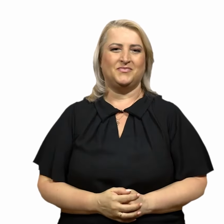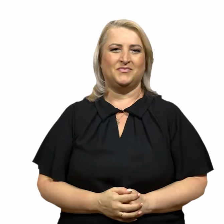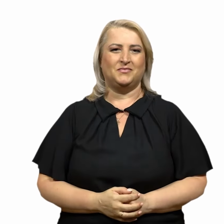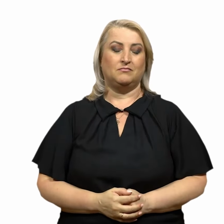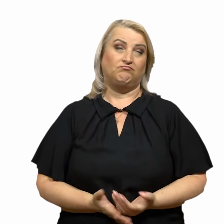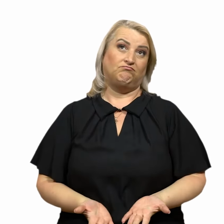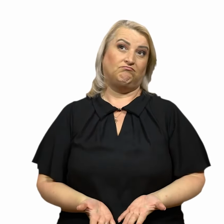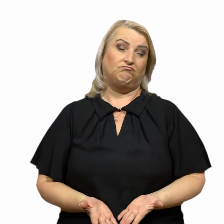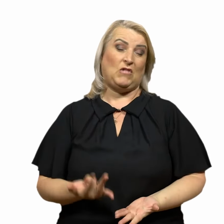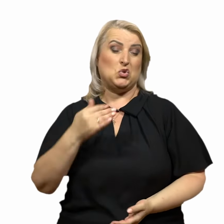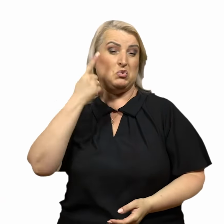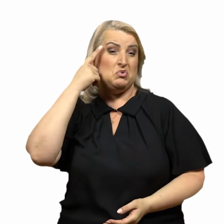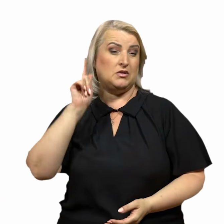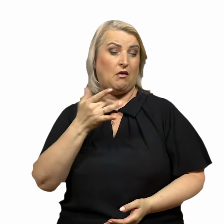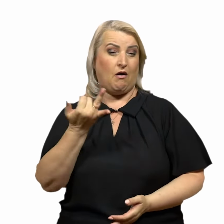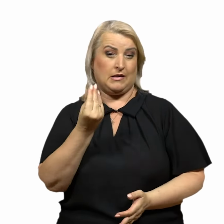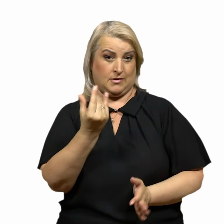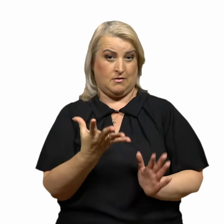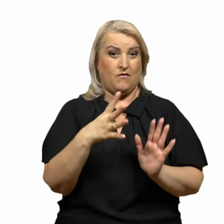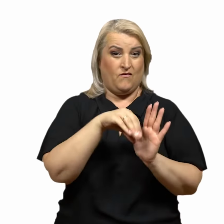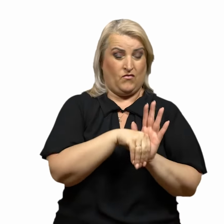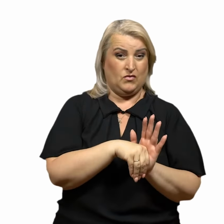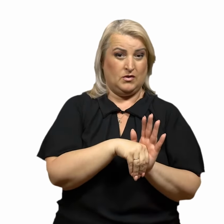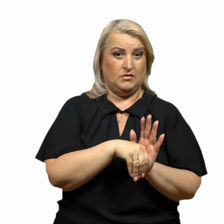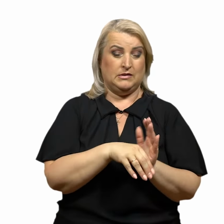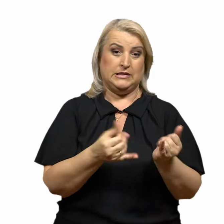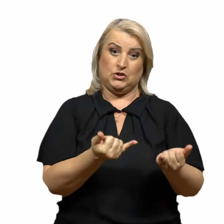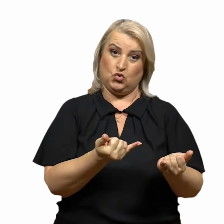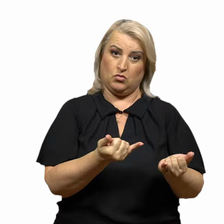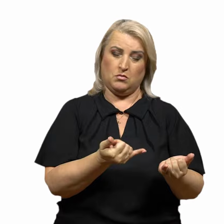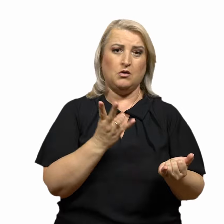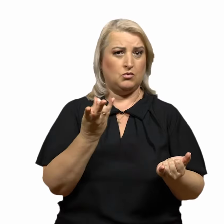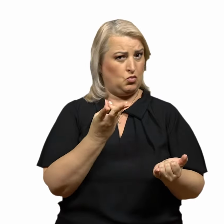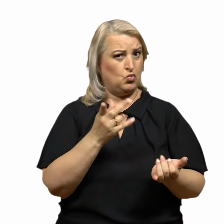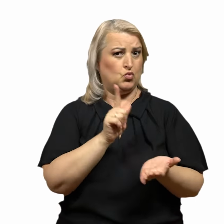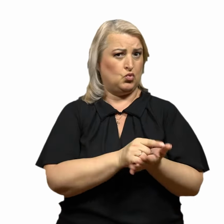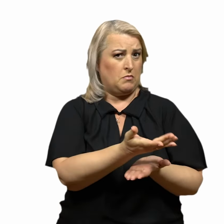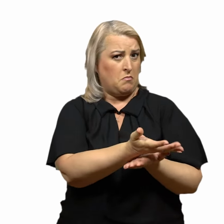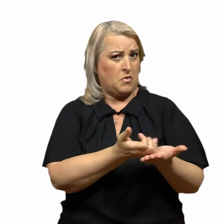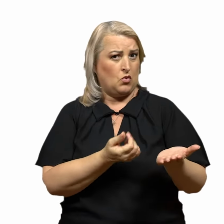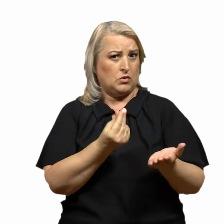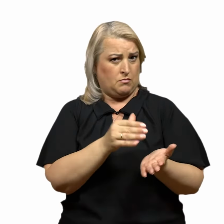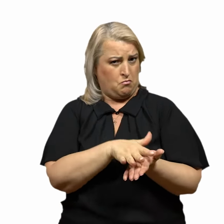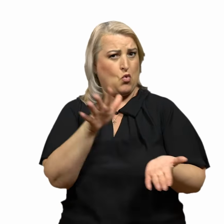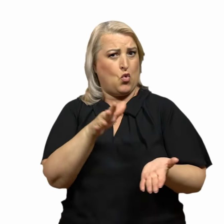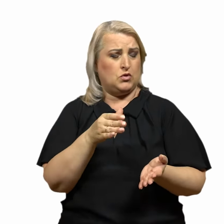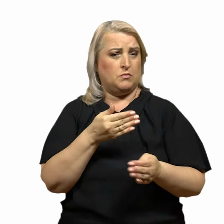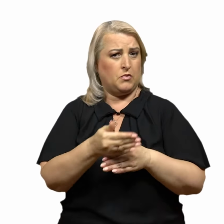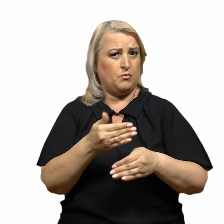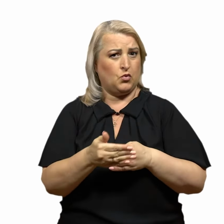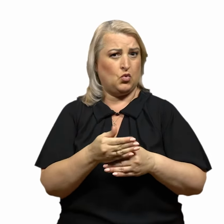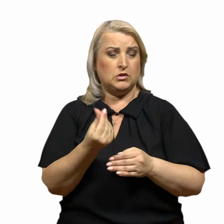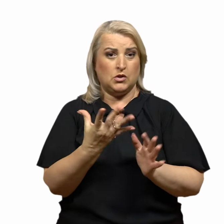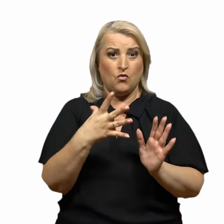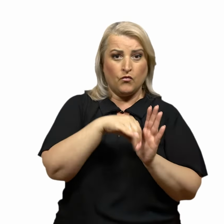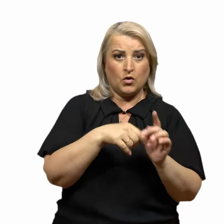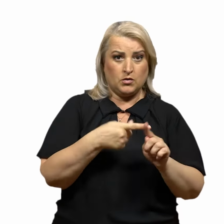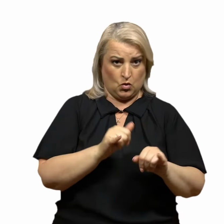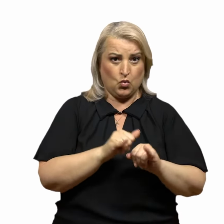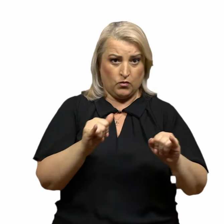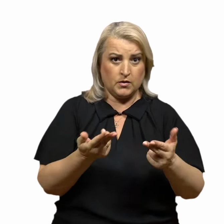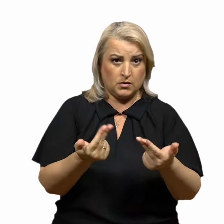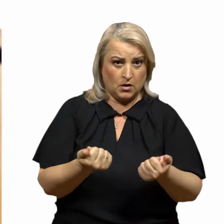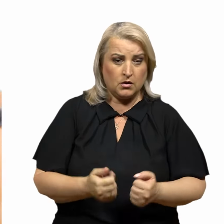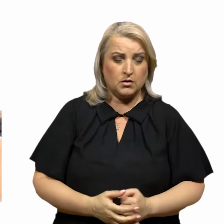Din câte știu, dacă investesc o sumă, cum ar trebui să primesc mai mult ceva mai târziu? Investiția înseamnă multiplicare, așa e?